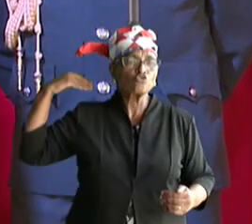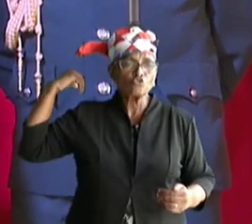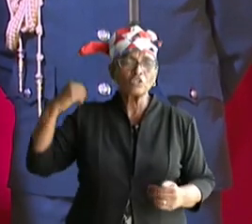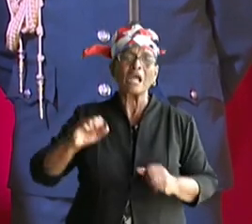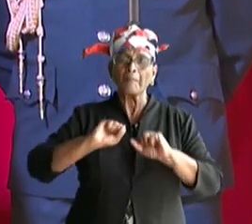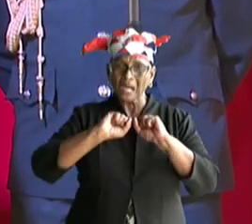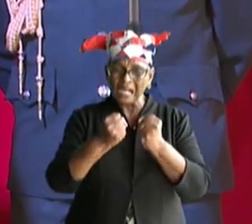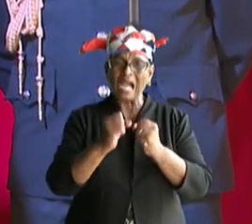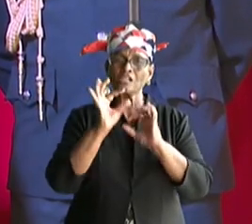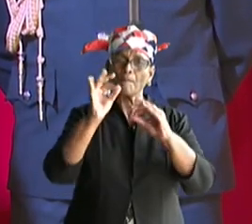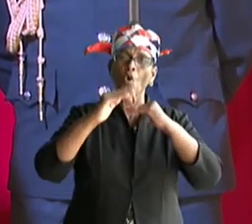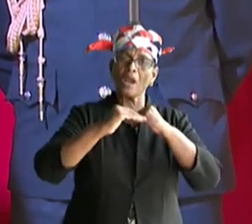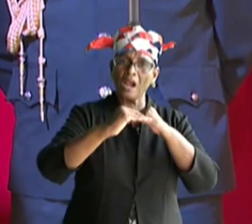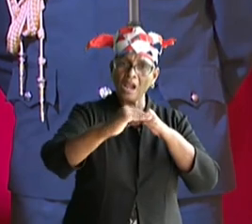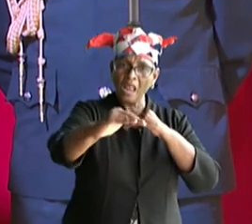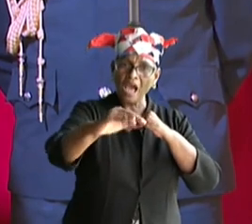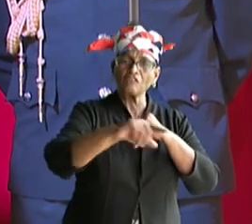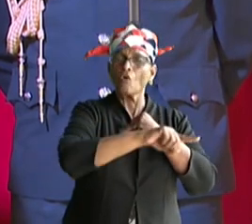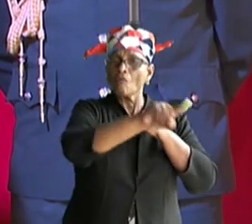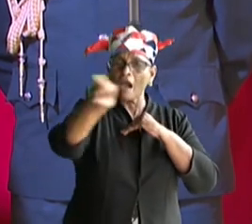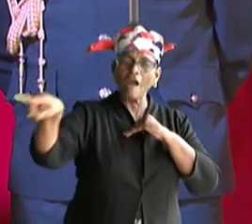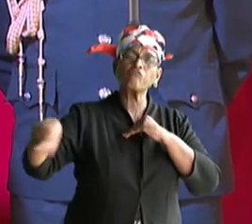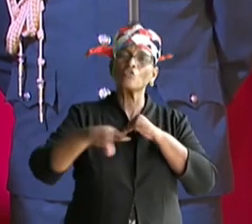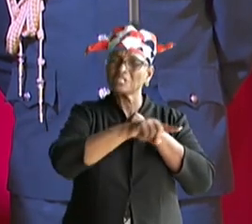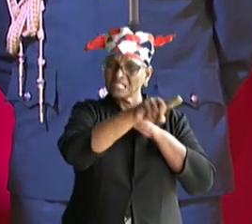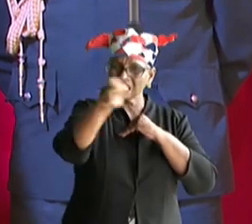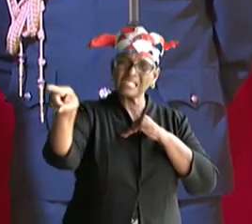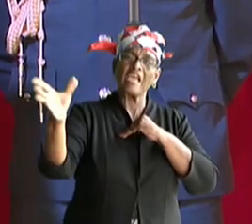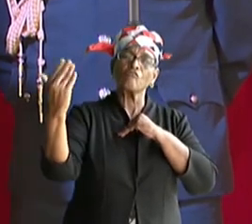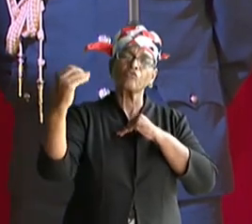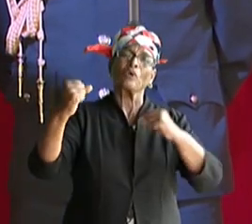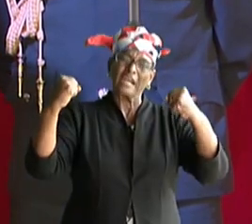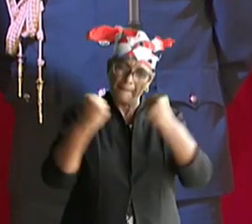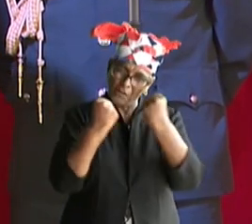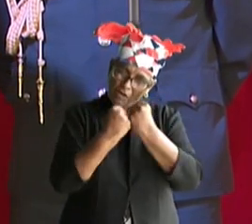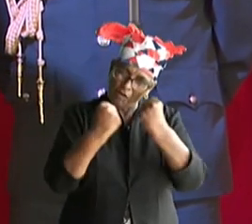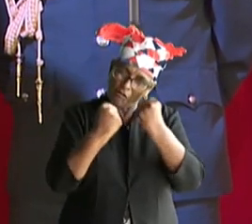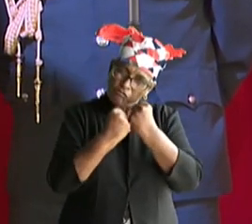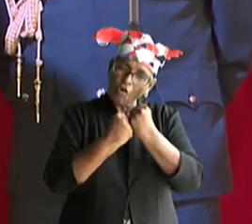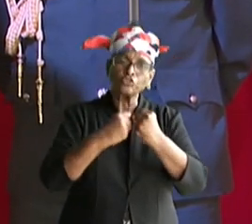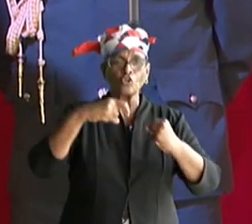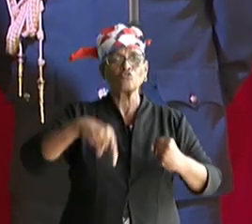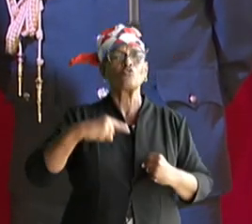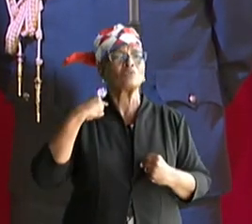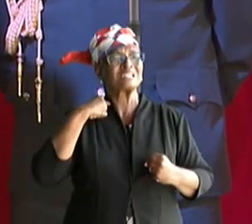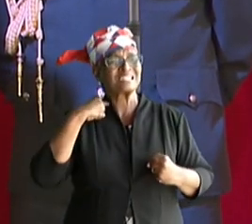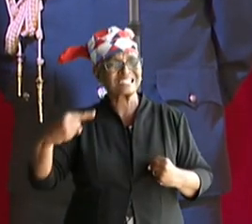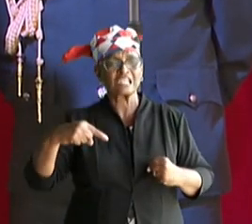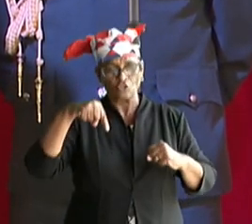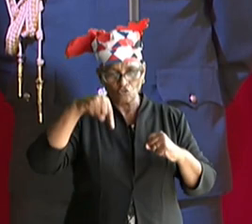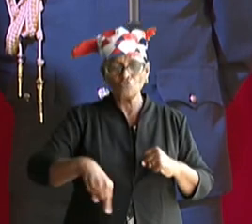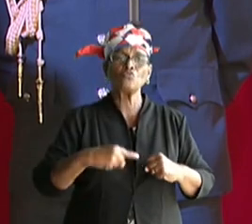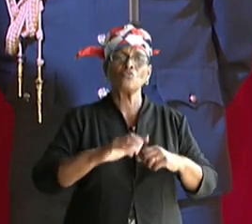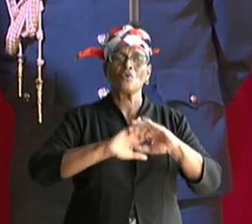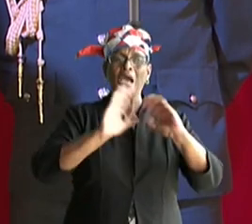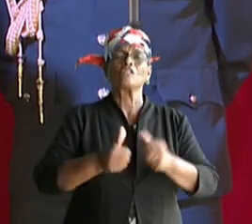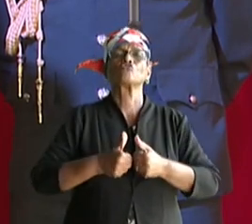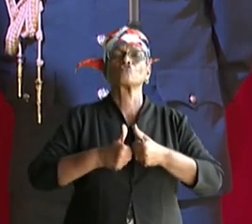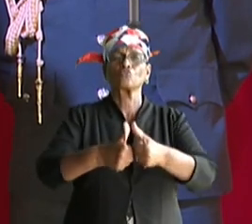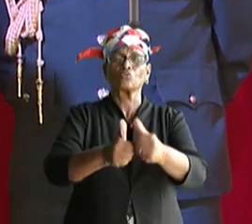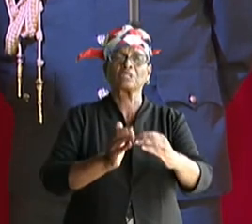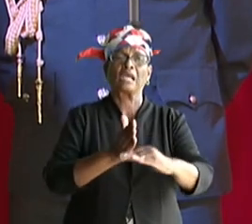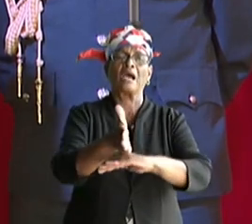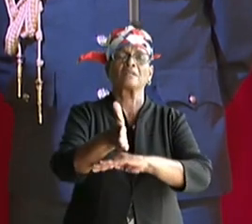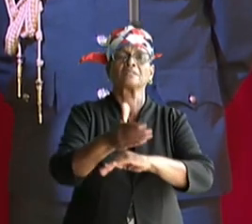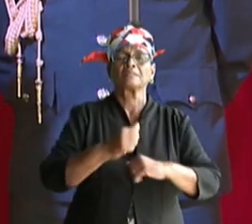wordt waar zij voor hebben gevochten. Dat het zin heeft gehad, meneer de voorzitter. Meneer de voorzitter, ik